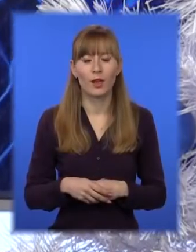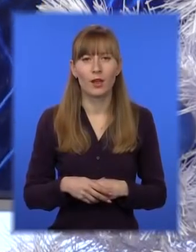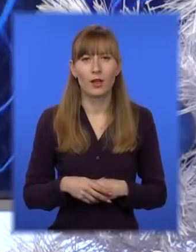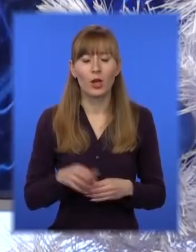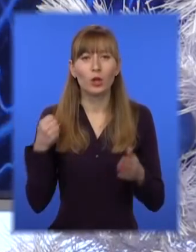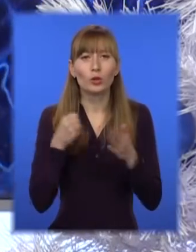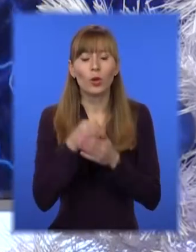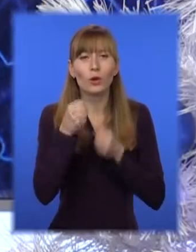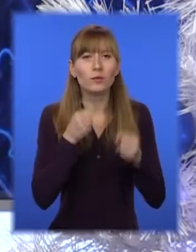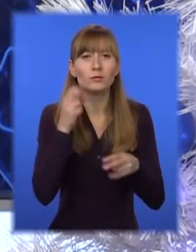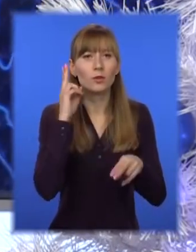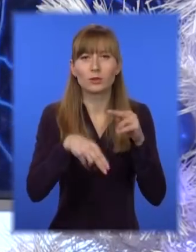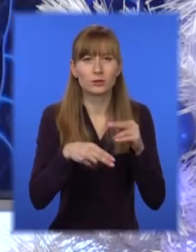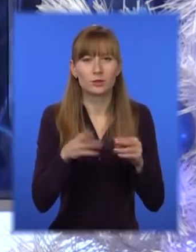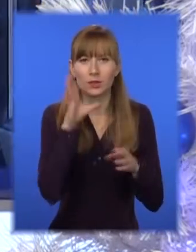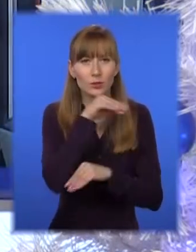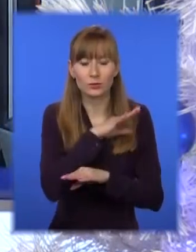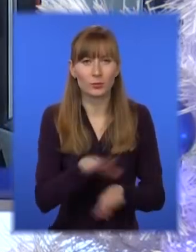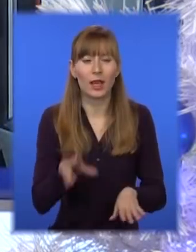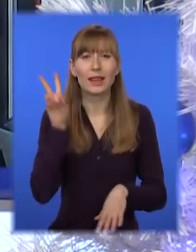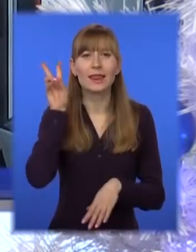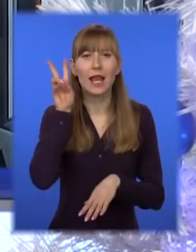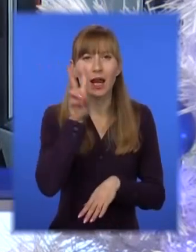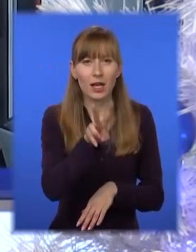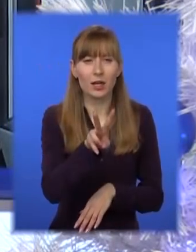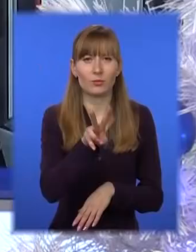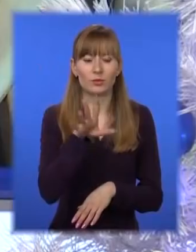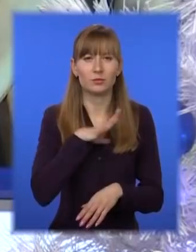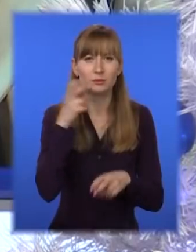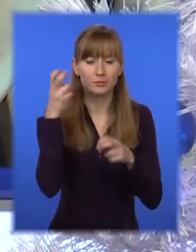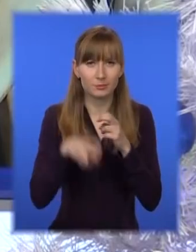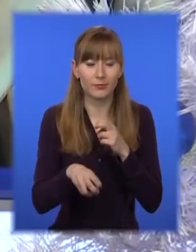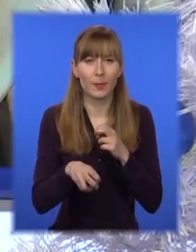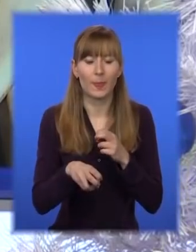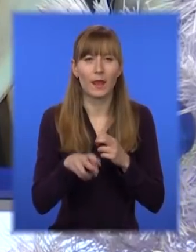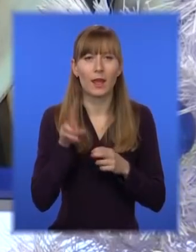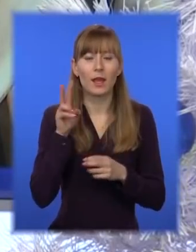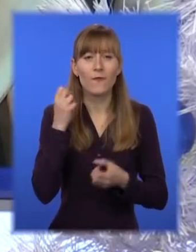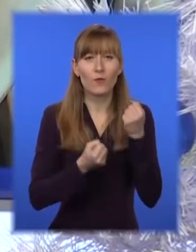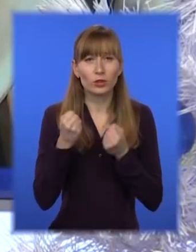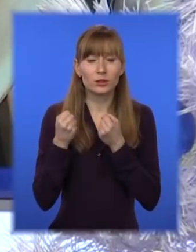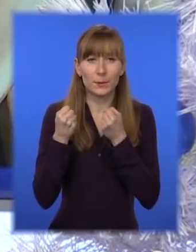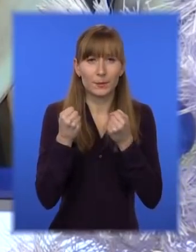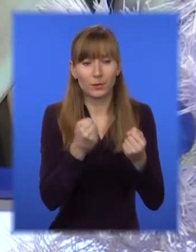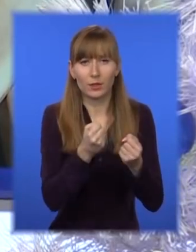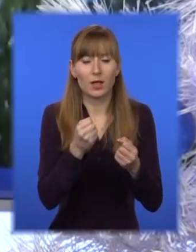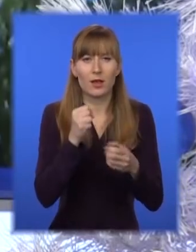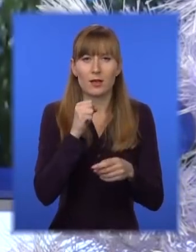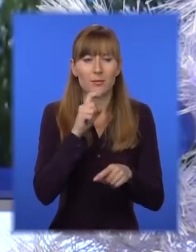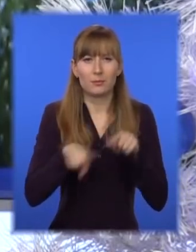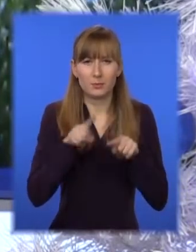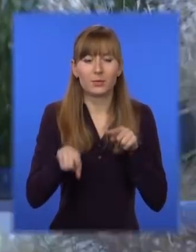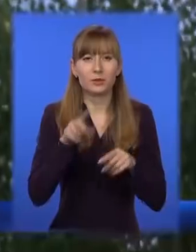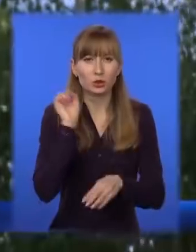Не доїхав 1 січня по вулицях міста, курсував несправний тролейбус. Водій втратив керування над транспортом, але все-таки